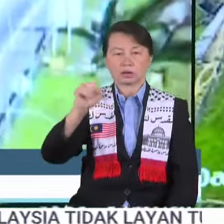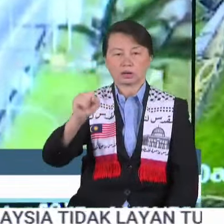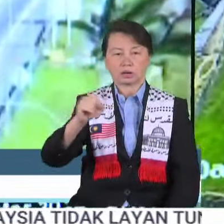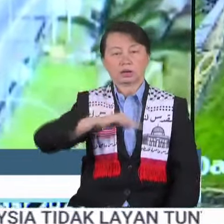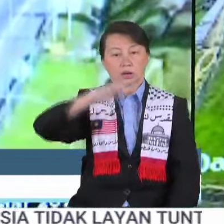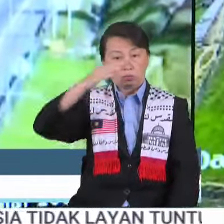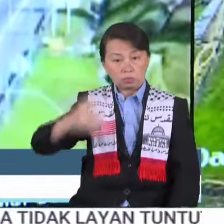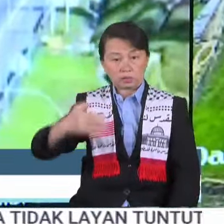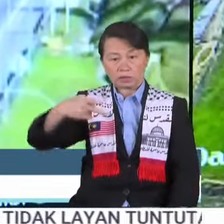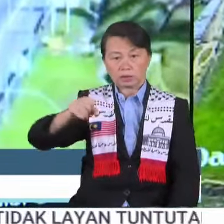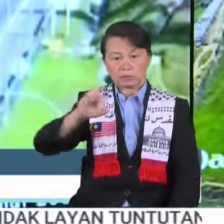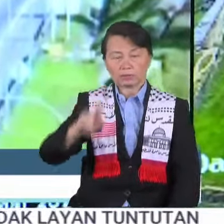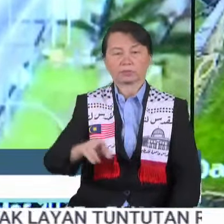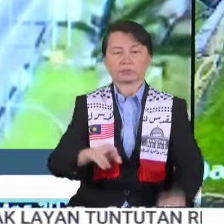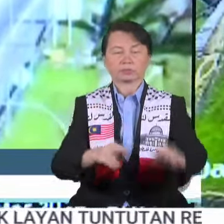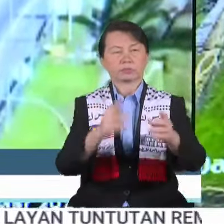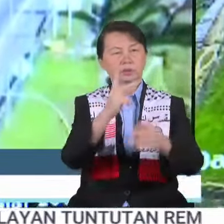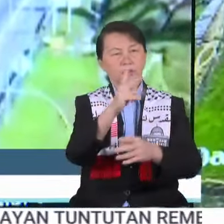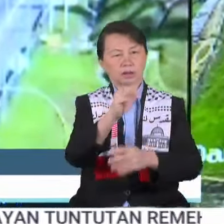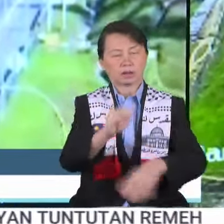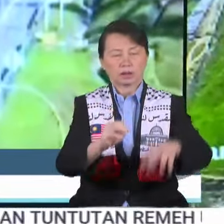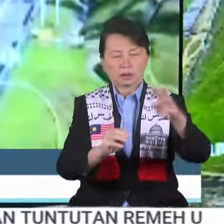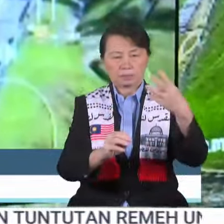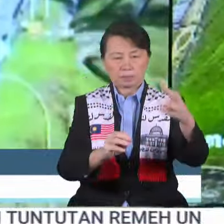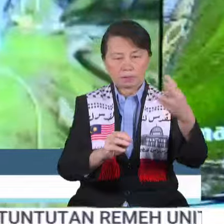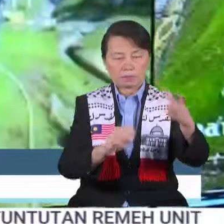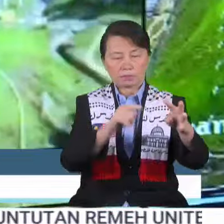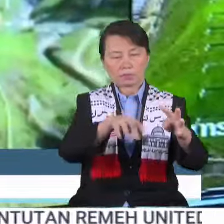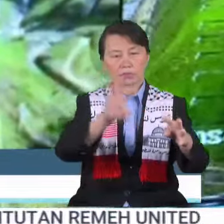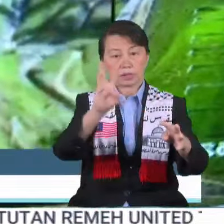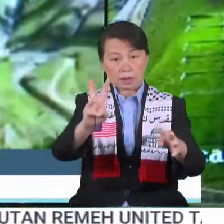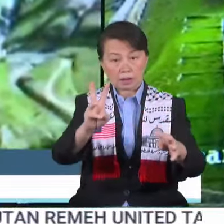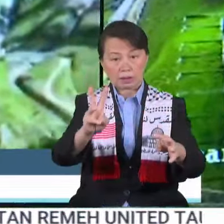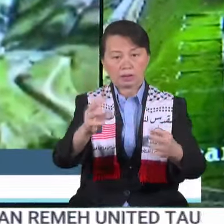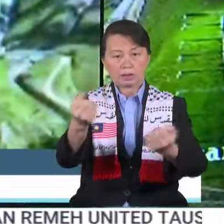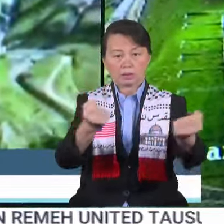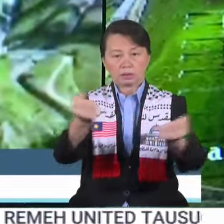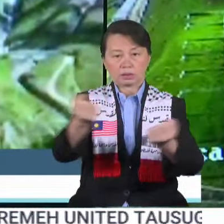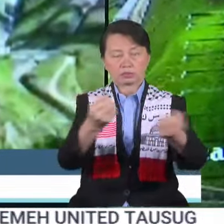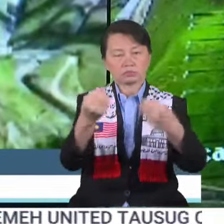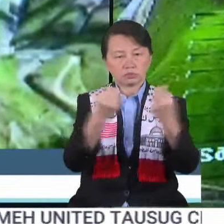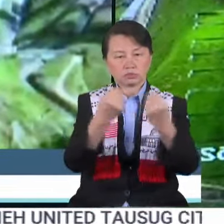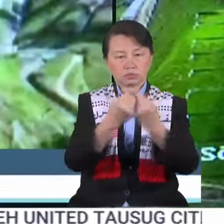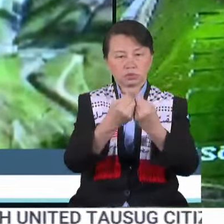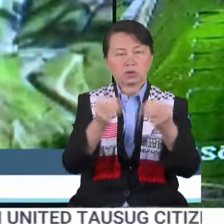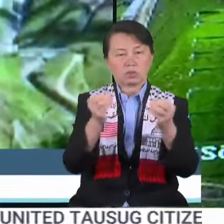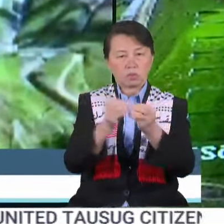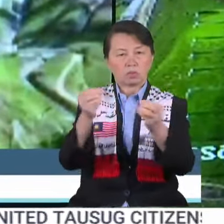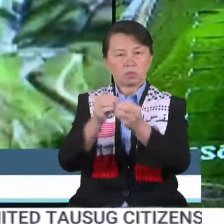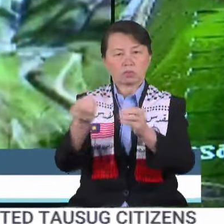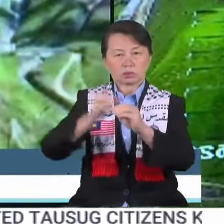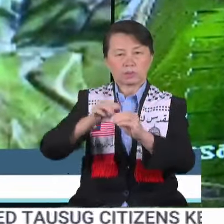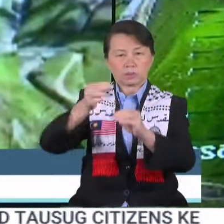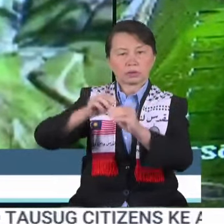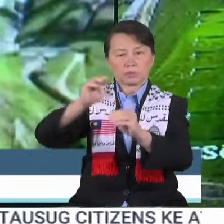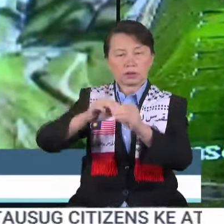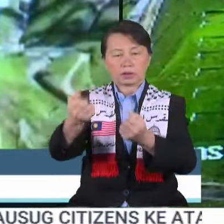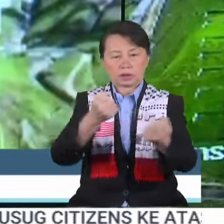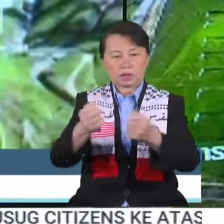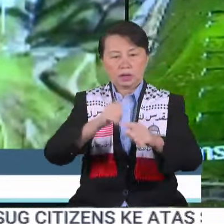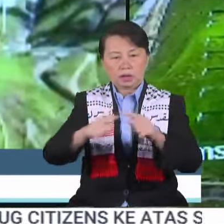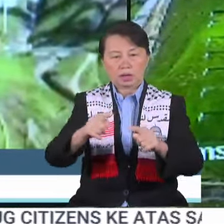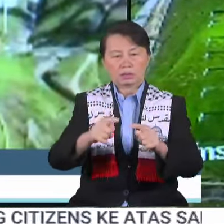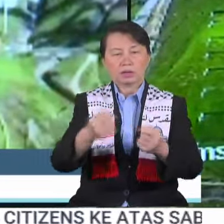Tagar kilometer 419.6, kita dapati kenderaan, jumlah kenderaan juga semakin bertambah, namun